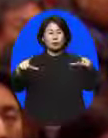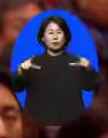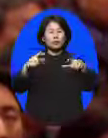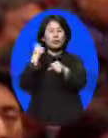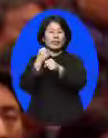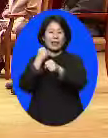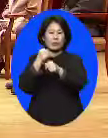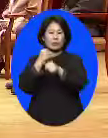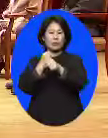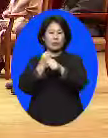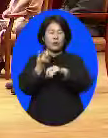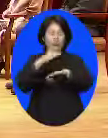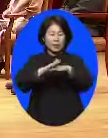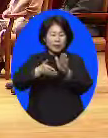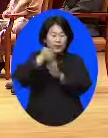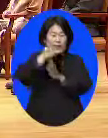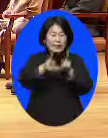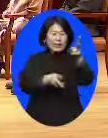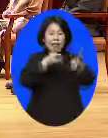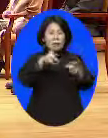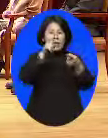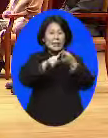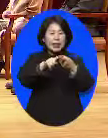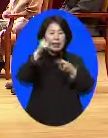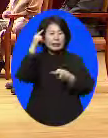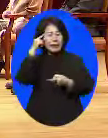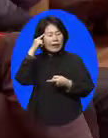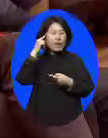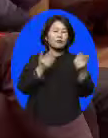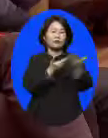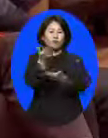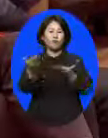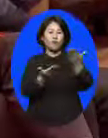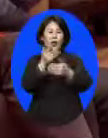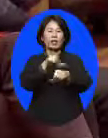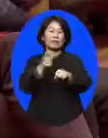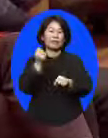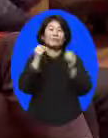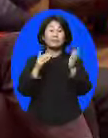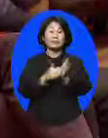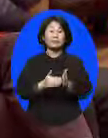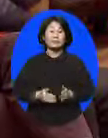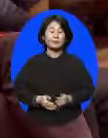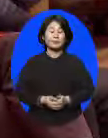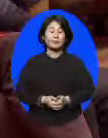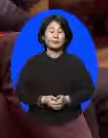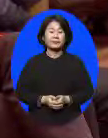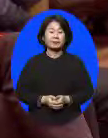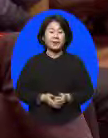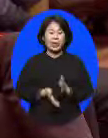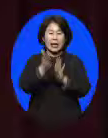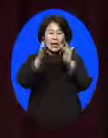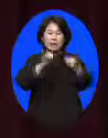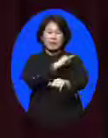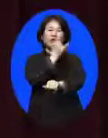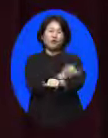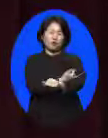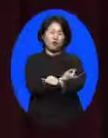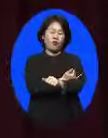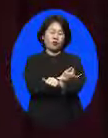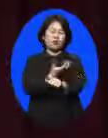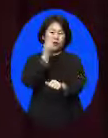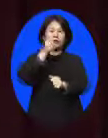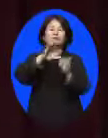대덕특구 재창조 등 대전시 현안 사업에 대한 허 시장의 생각을 직원들과 공유하는 시간을 가졌습니다.